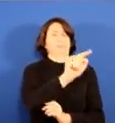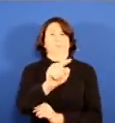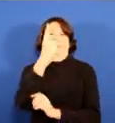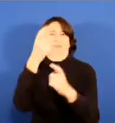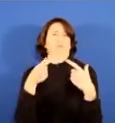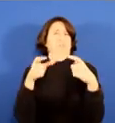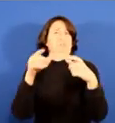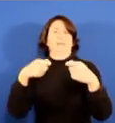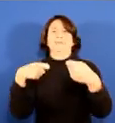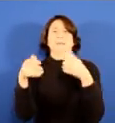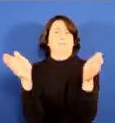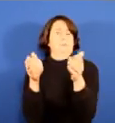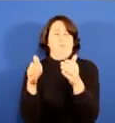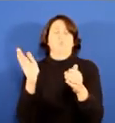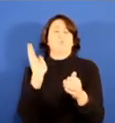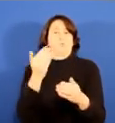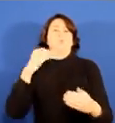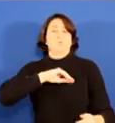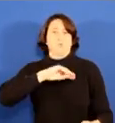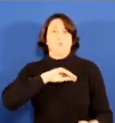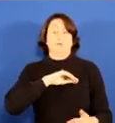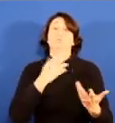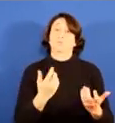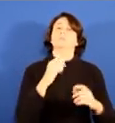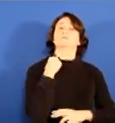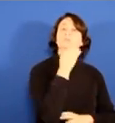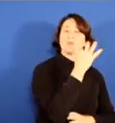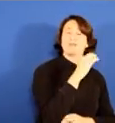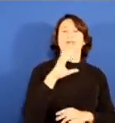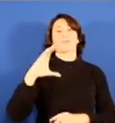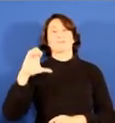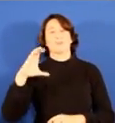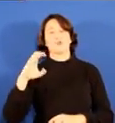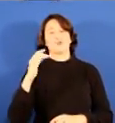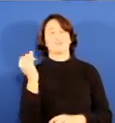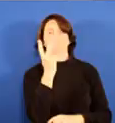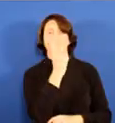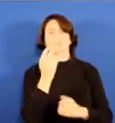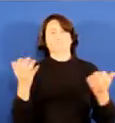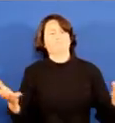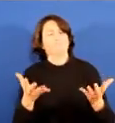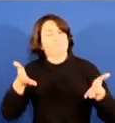gehiago ez dituzten dendak atxiki ahal izango zaizkio kanpainari. Hala, Bizkaiko Foru Aldundiak